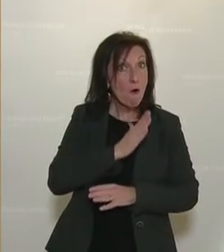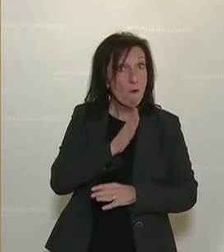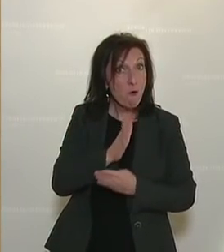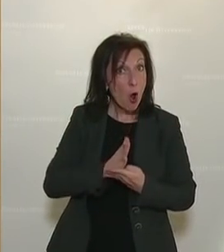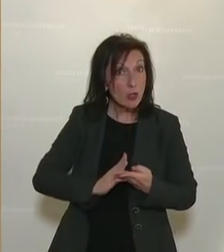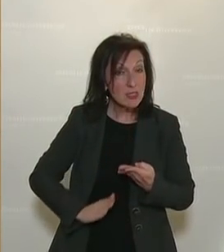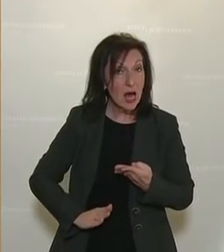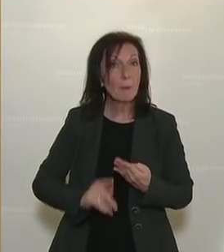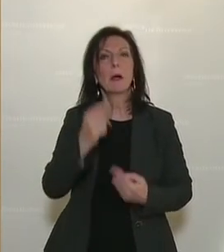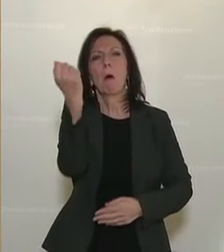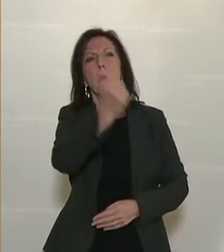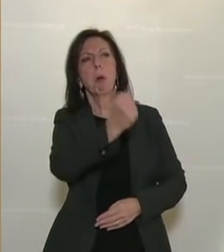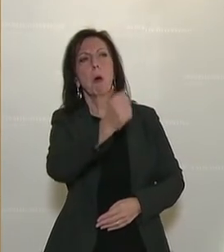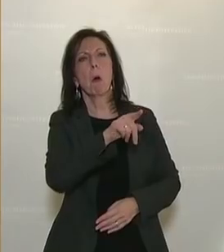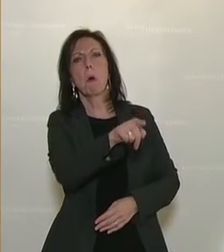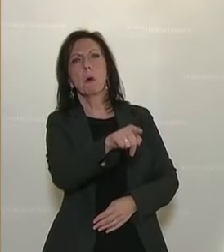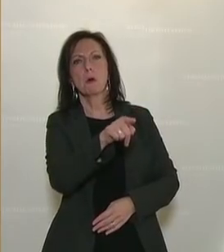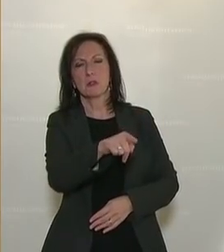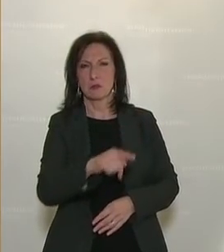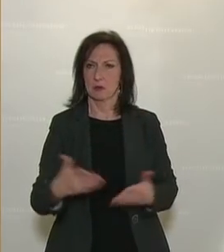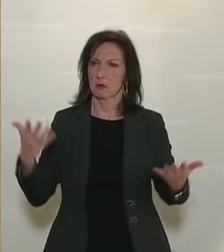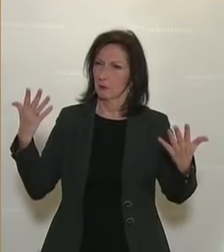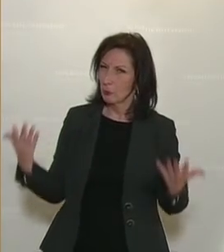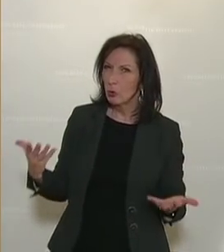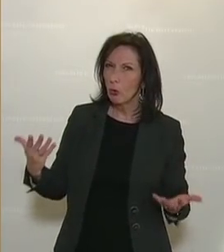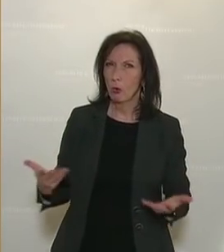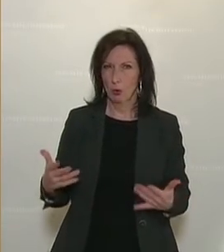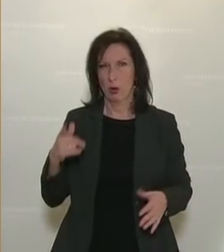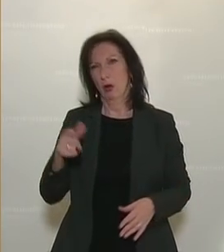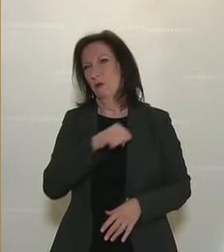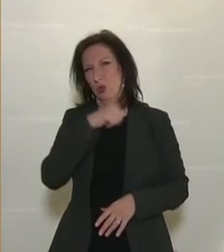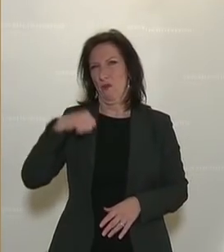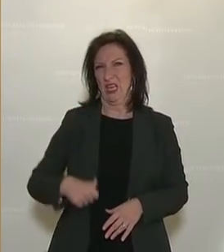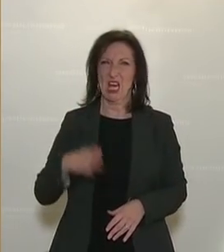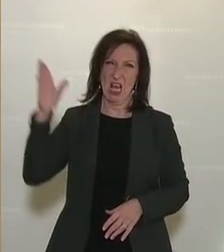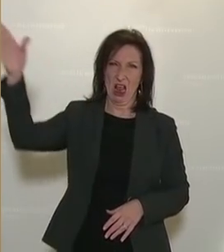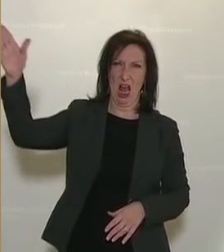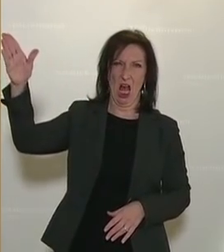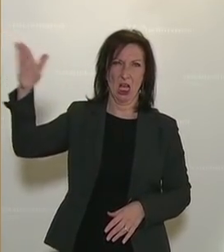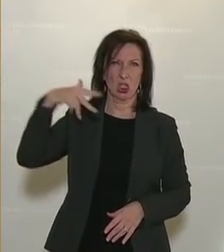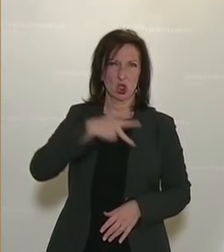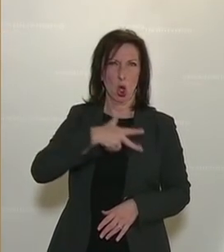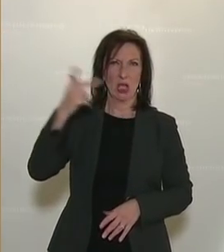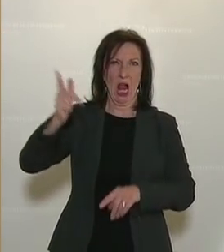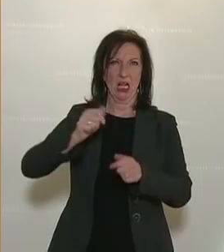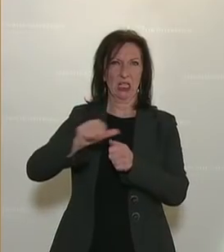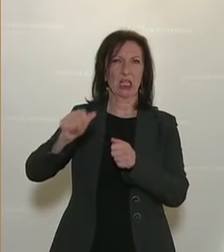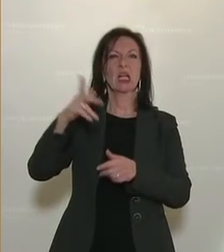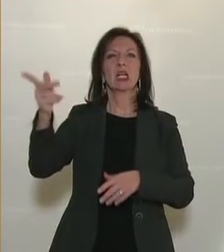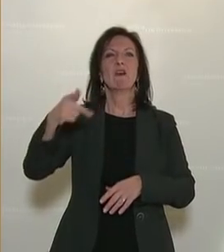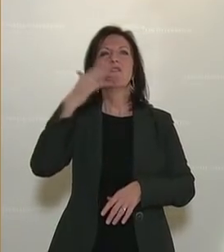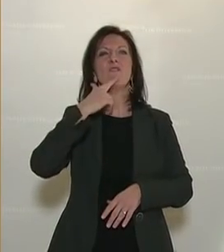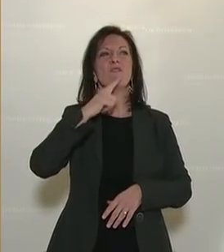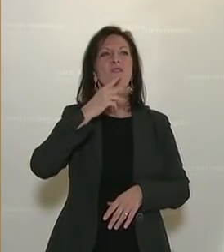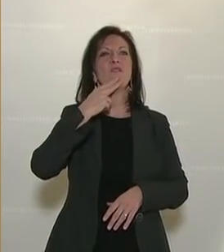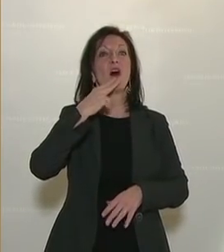orientiert sich ja sehr stark an dem Sozialkreditsystem, das wir aus China kennen, meine Damen und Herren, wo die Guten bestraft werden und die Bösen,